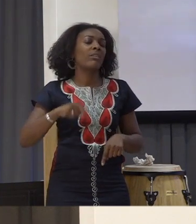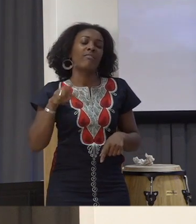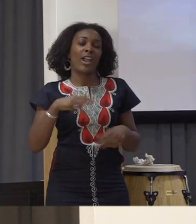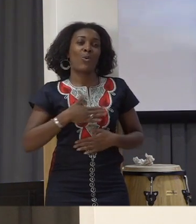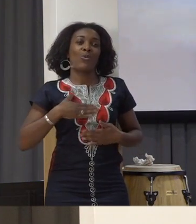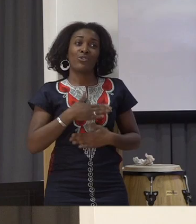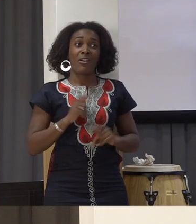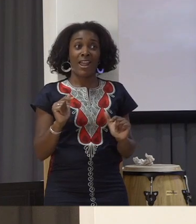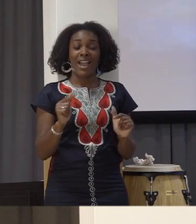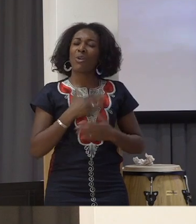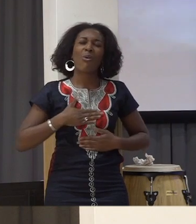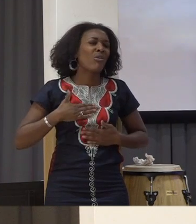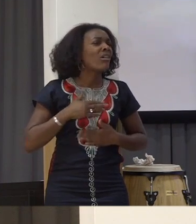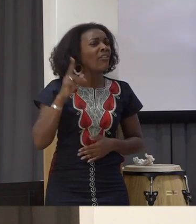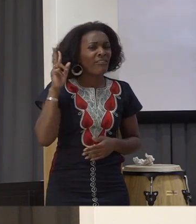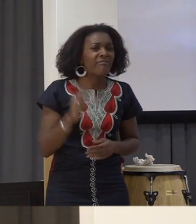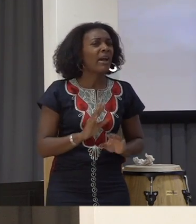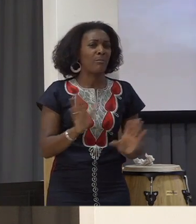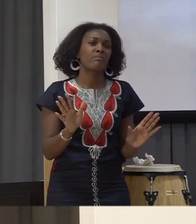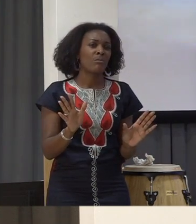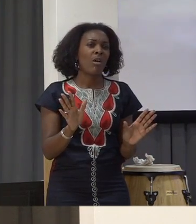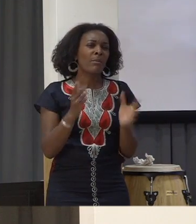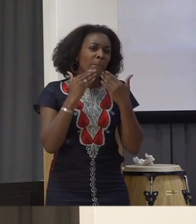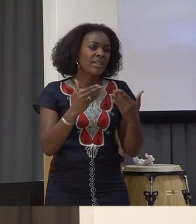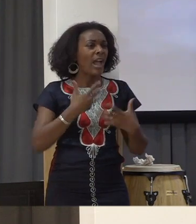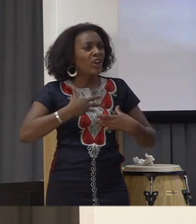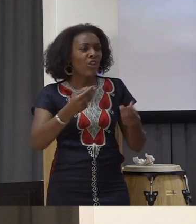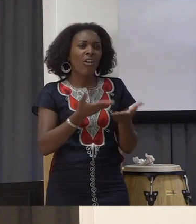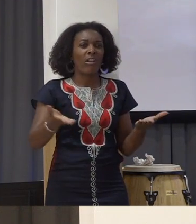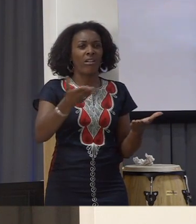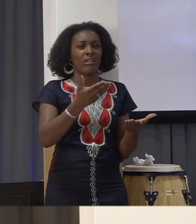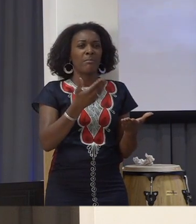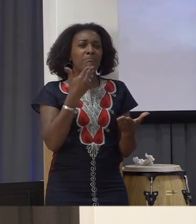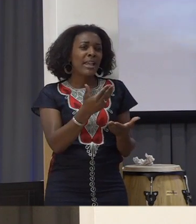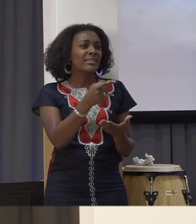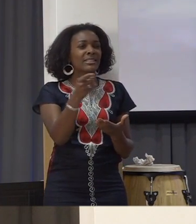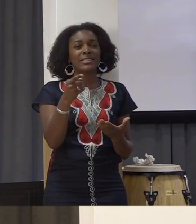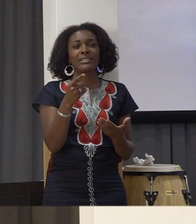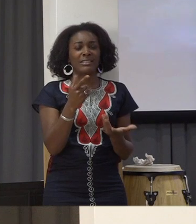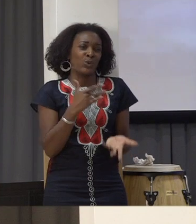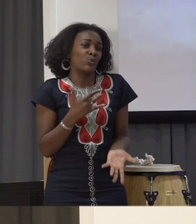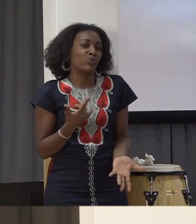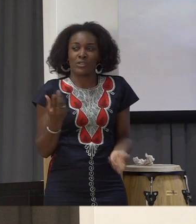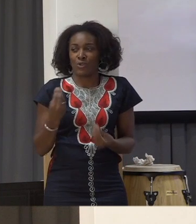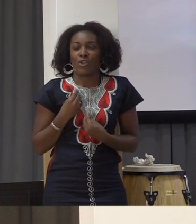réellement d'être au milieu de vous. Merci pour votre accueil. Merci pour votre bienveillance. Ça nous touche beaucoup.